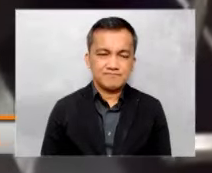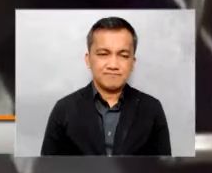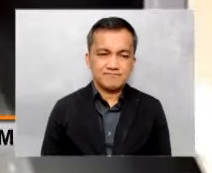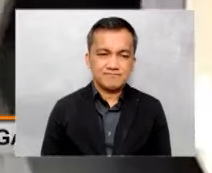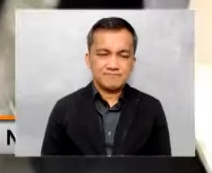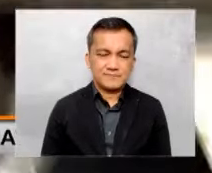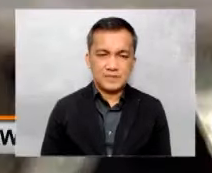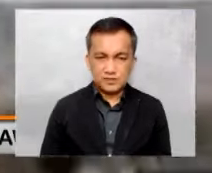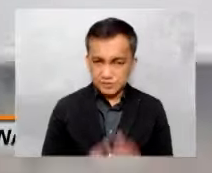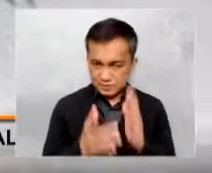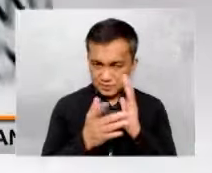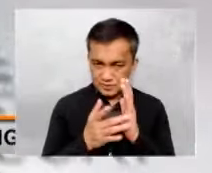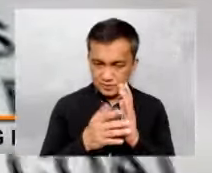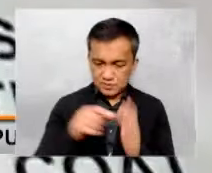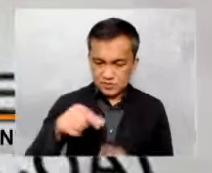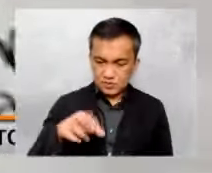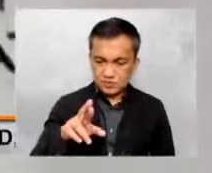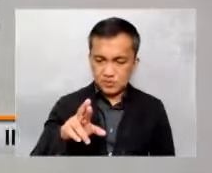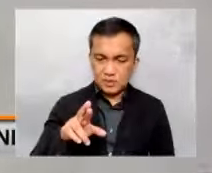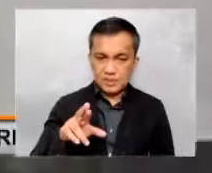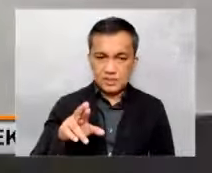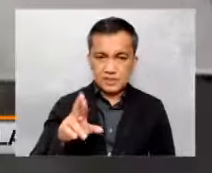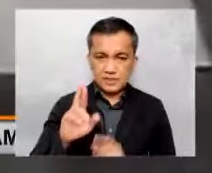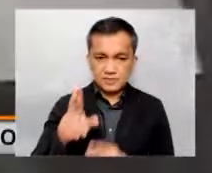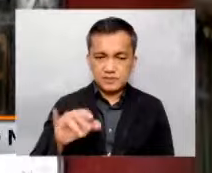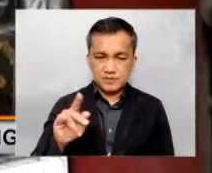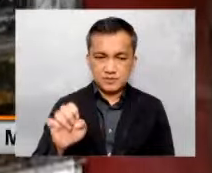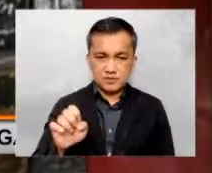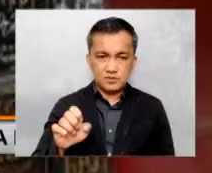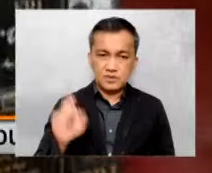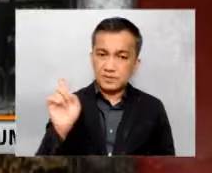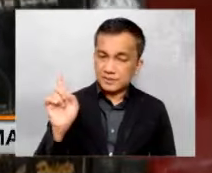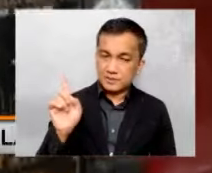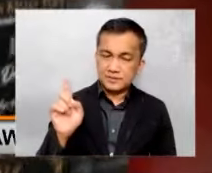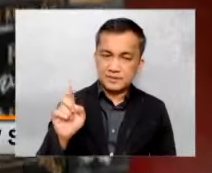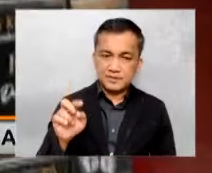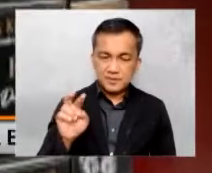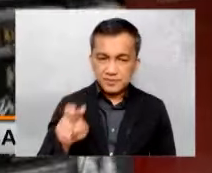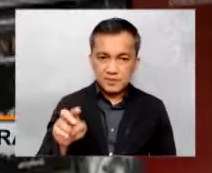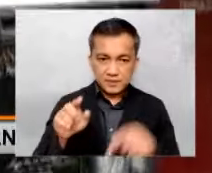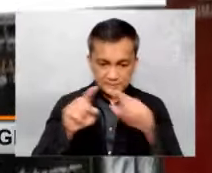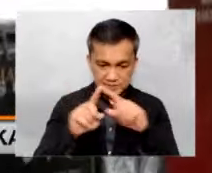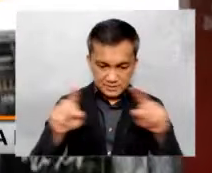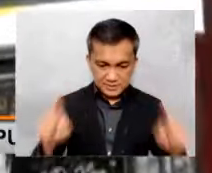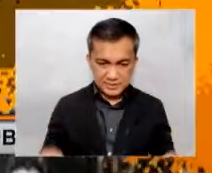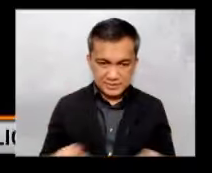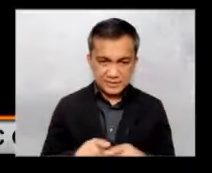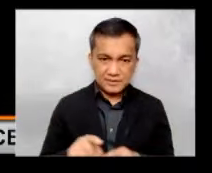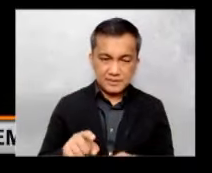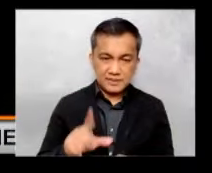Teknolohiya ng QR response code o QR code, makikita na rin sa lapida.